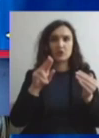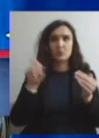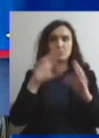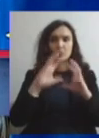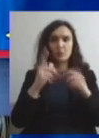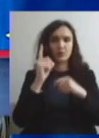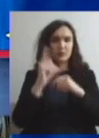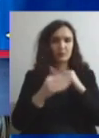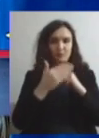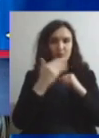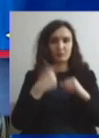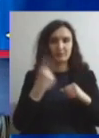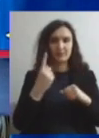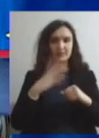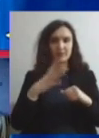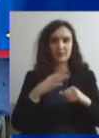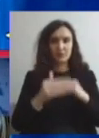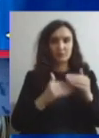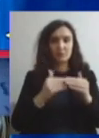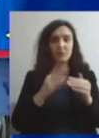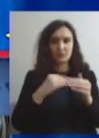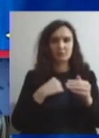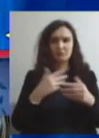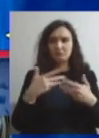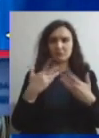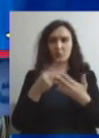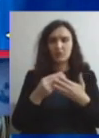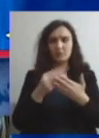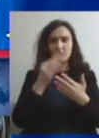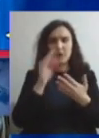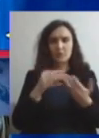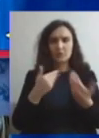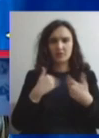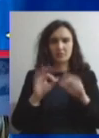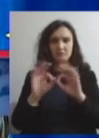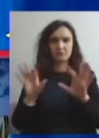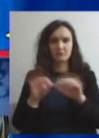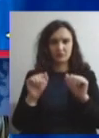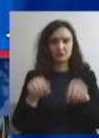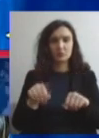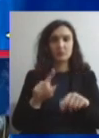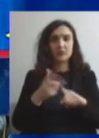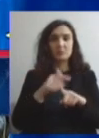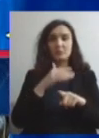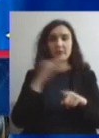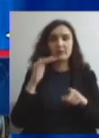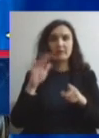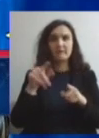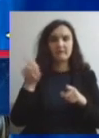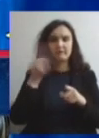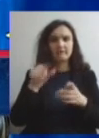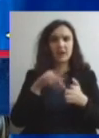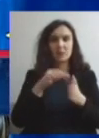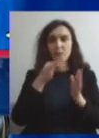არ აქვს, თუმცა ჩვენ გავაზიარებთ ჩვენს პრაქტიკას და მე დარწმუნებული ვარ, რომ ძალიან ბევრი ქვეყანა მოიწონებს